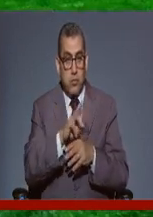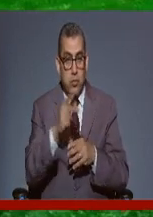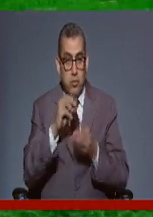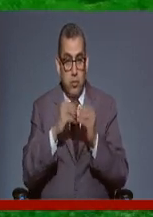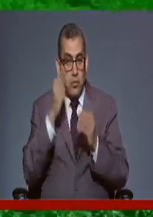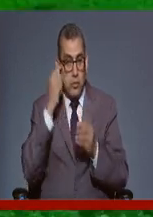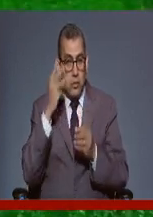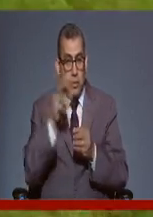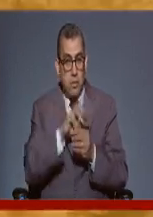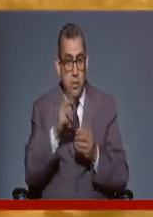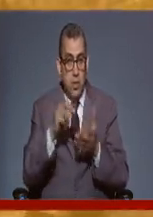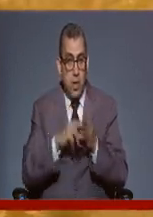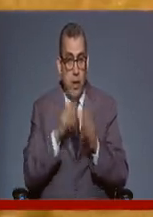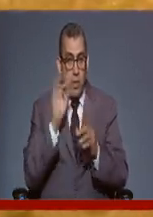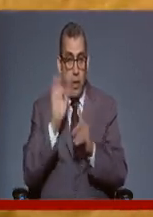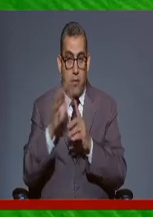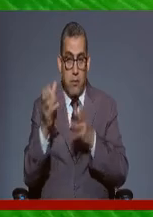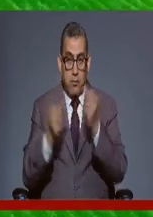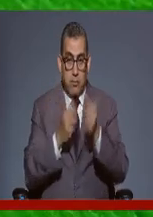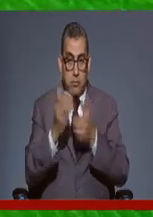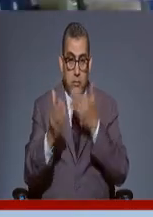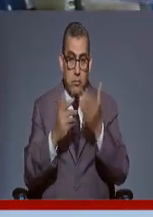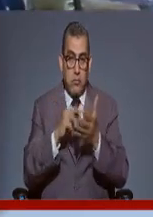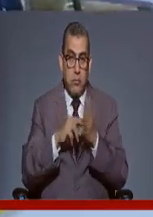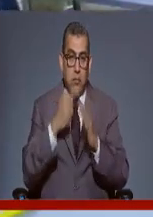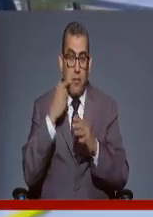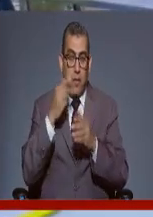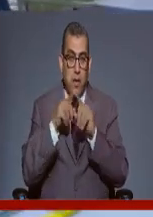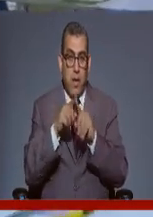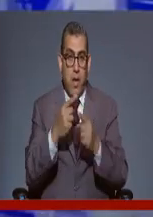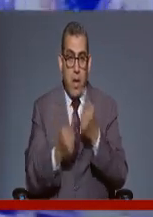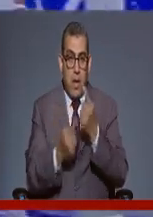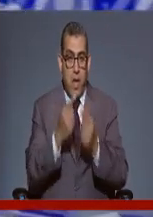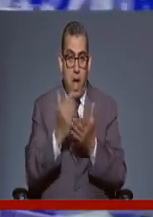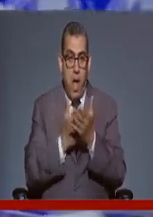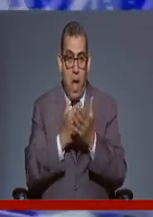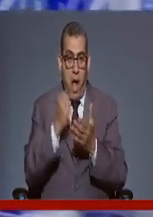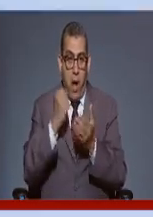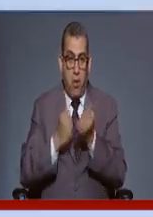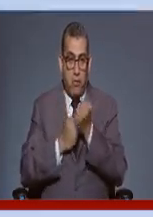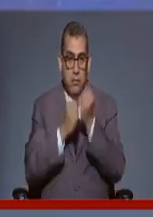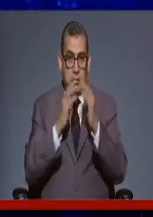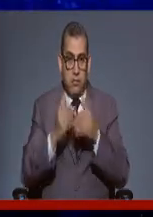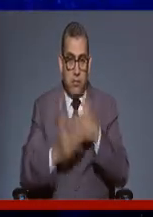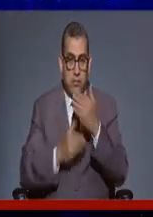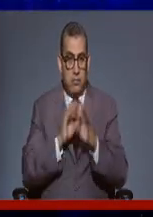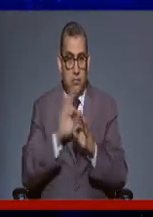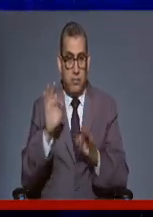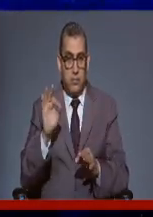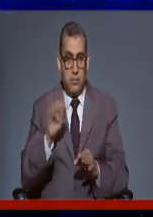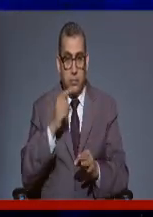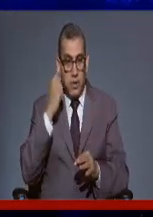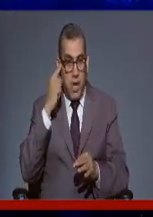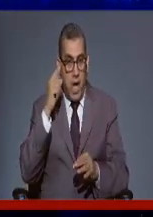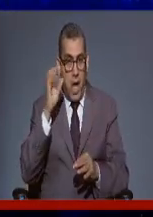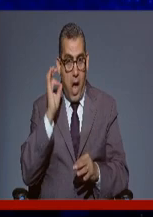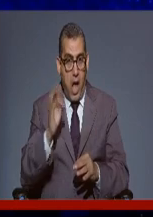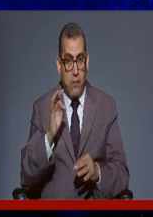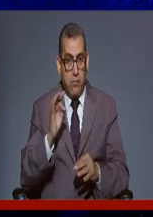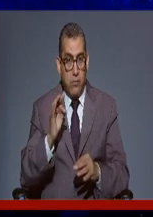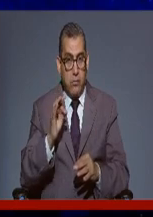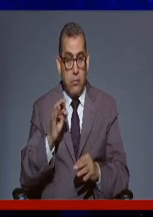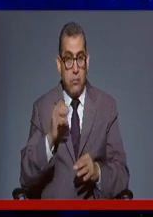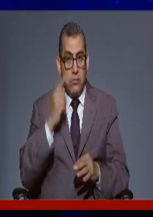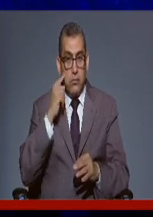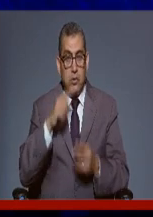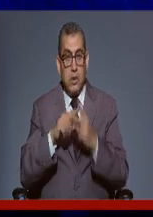من ناحيه وزياده الناتج المحلي وقدره الدوله الاقتصاديه عليها دور من بس لازم نعرف ان العنصرين